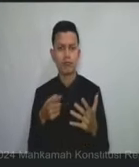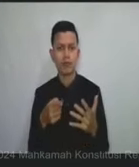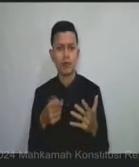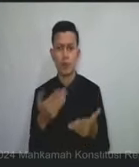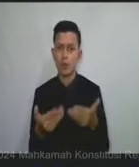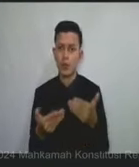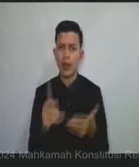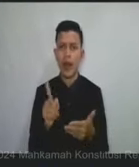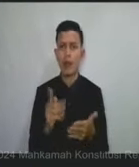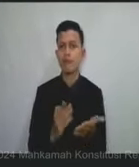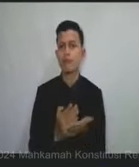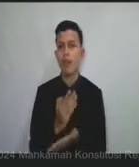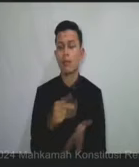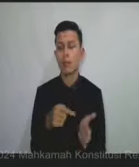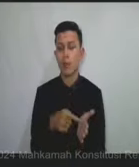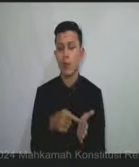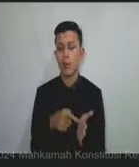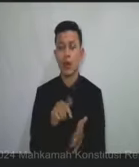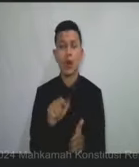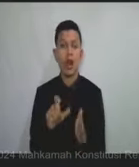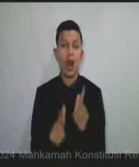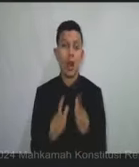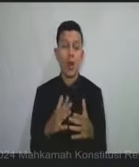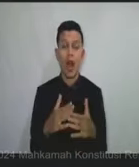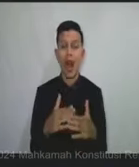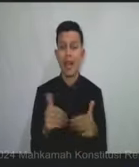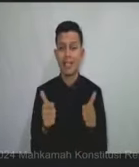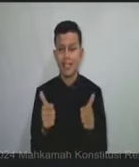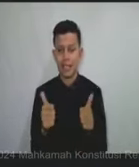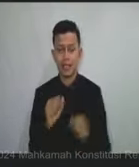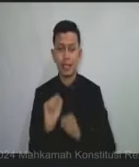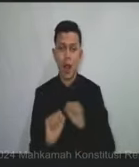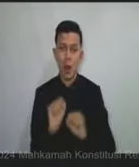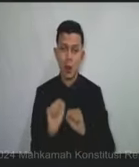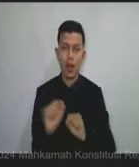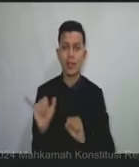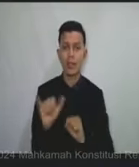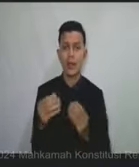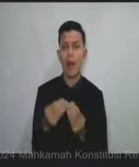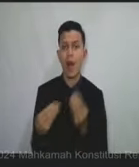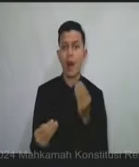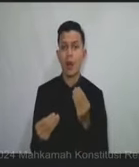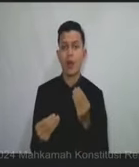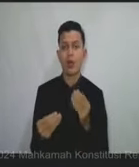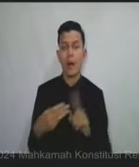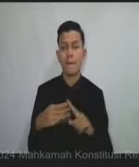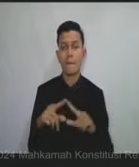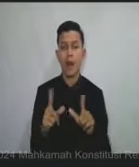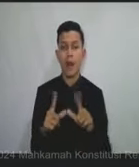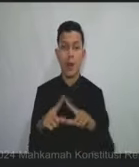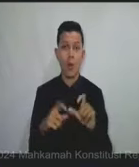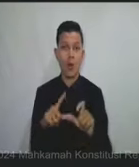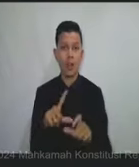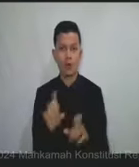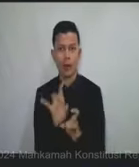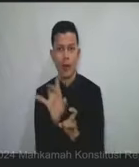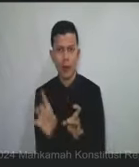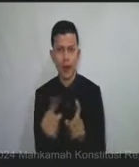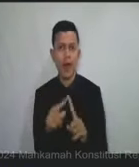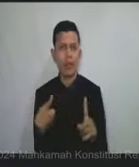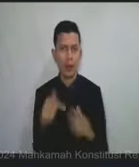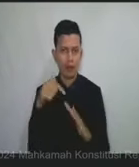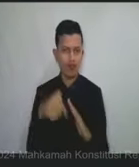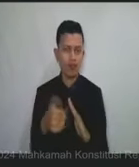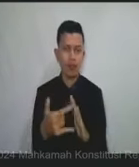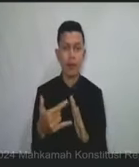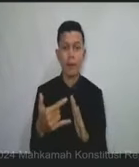terdapat pelanggaran pelu meskipun hasil Kesimpulan tersebut dilakukan oleh anggota Bawaslu yang berbeda-beda Oleh karena itu terhadap